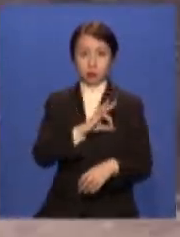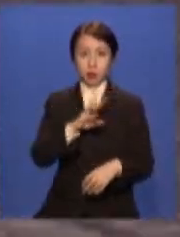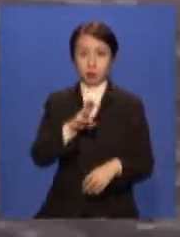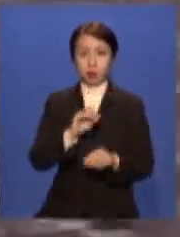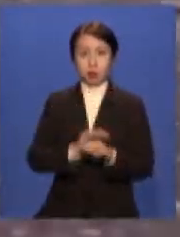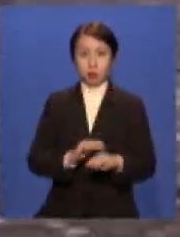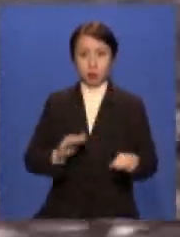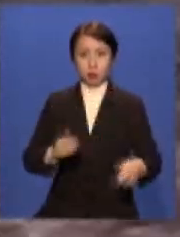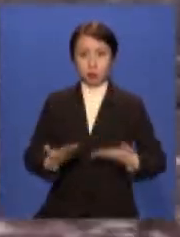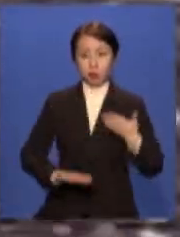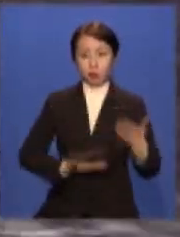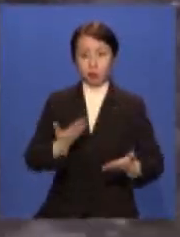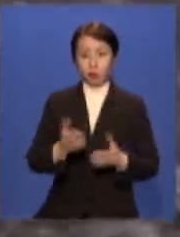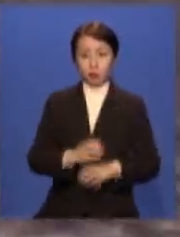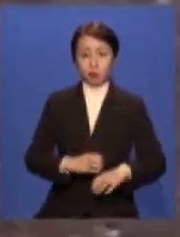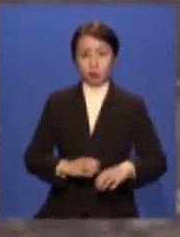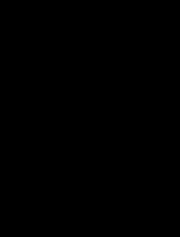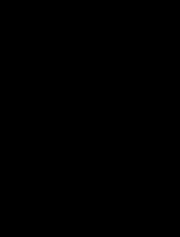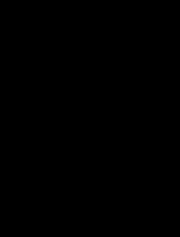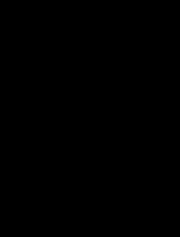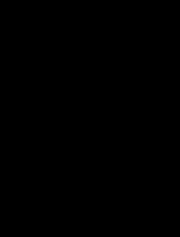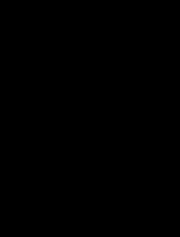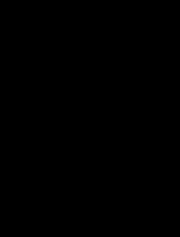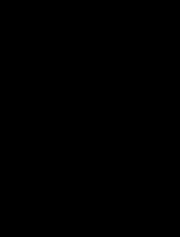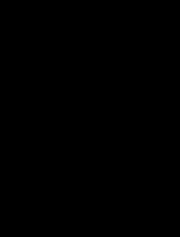макеты детей у пешеходных переходов